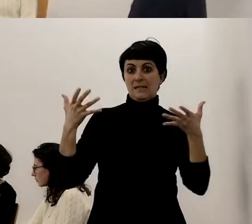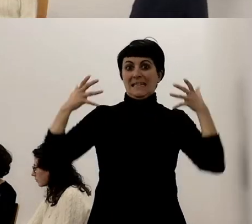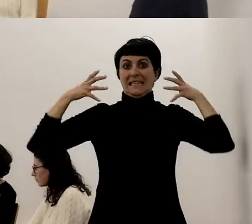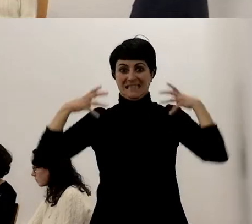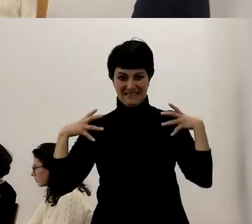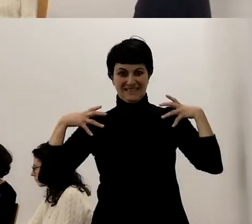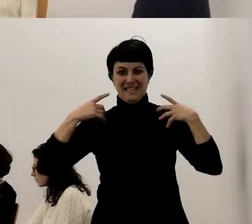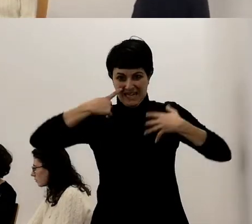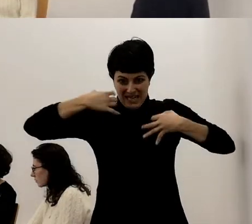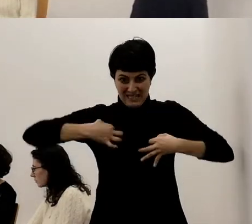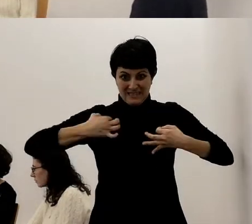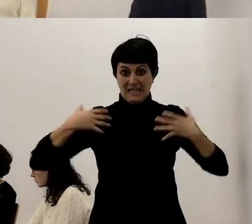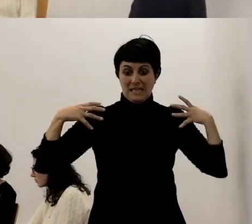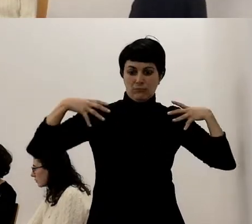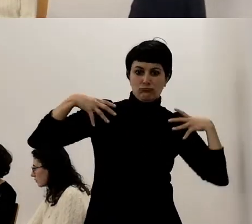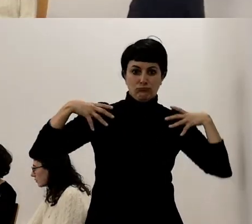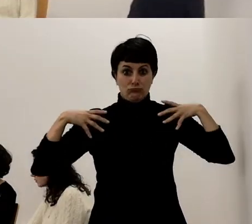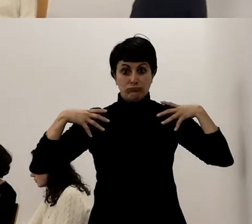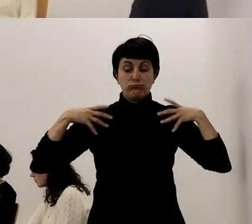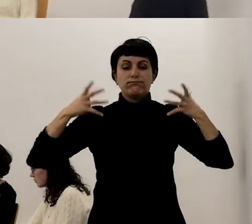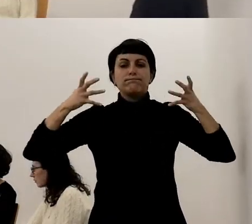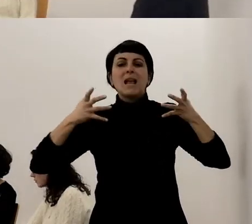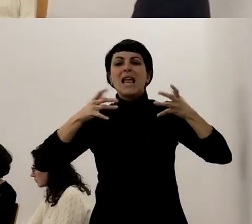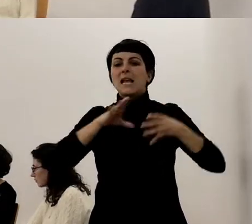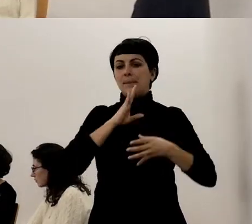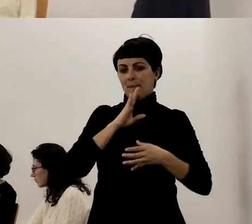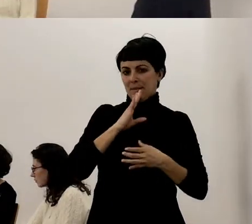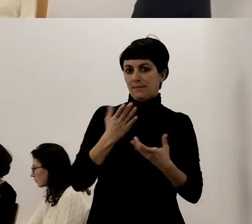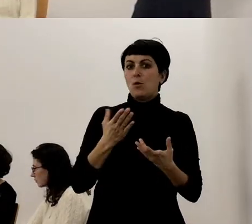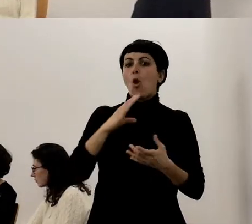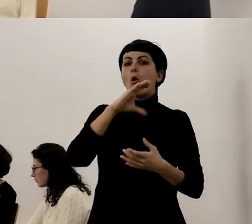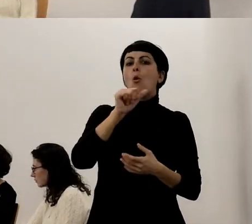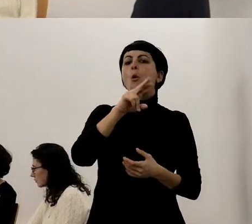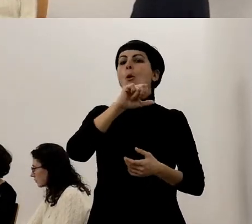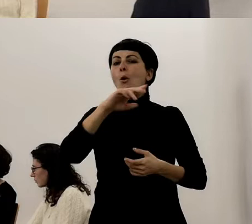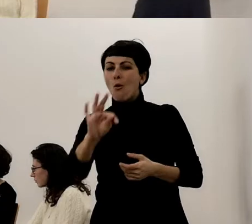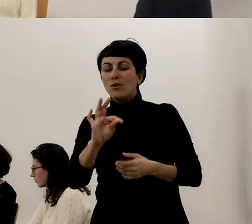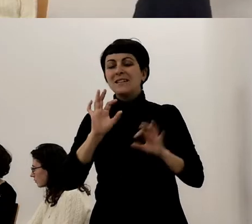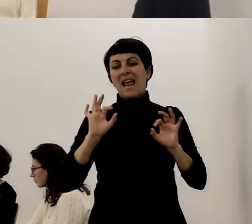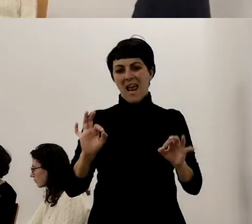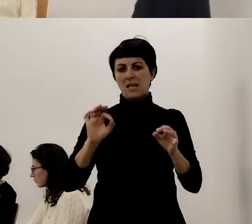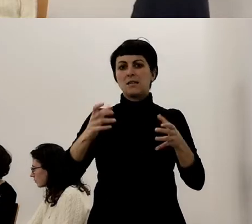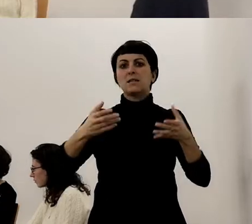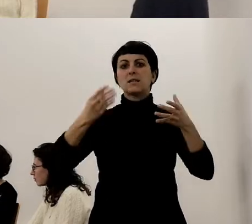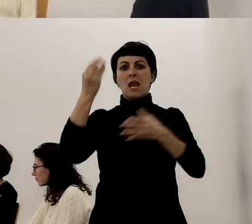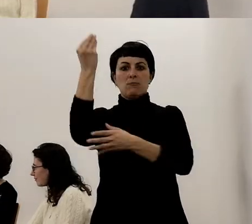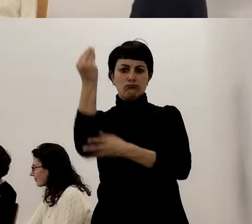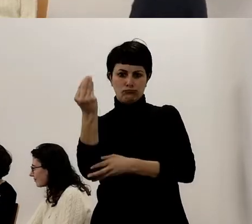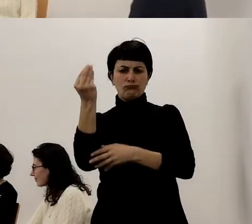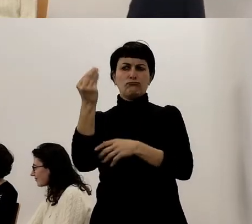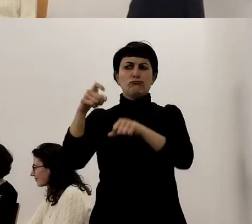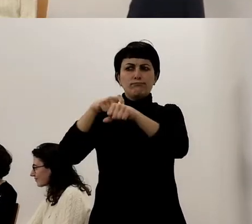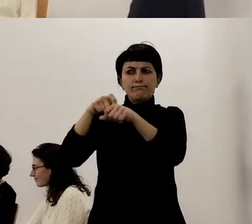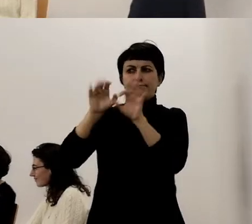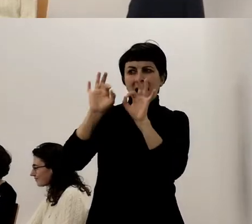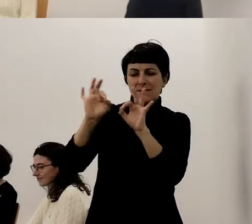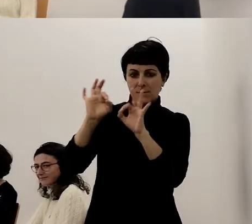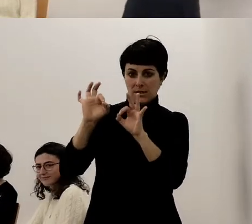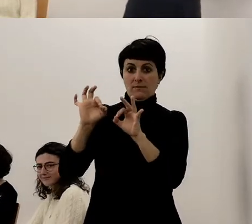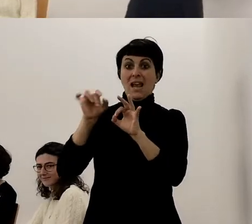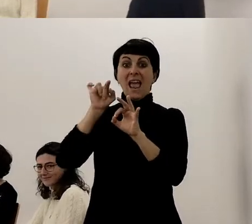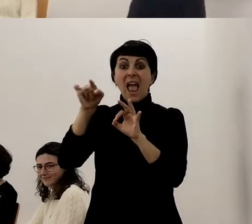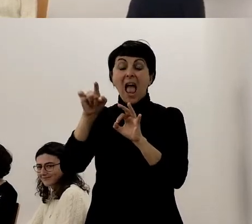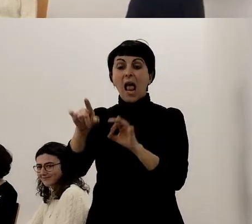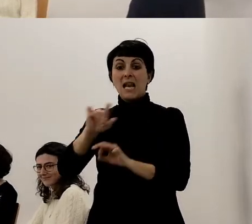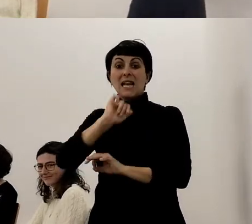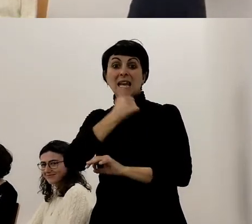gegants, nosaltres tenim el nan Cucut, que és un nan molt característic, i normalment sempre